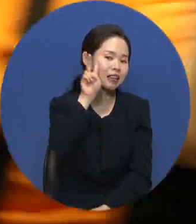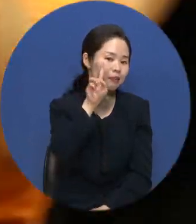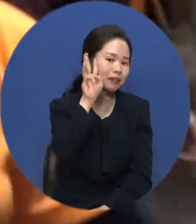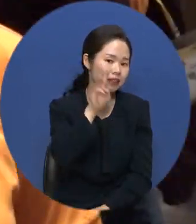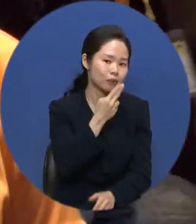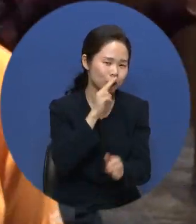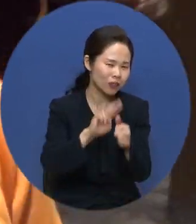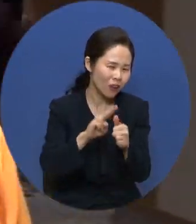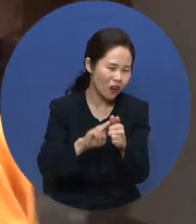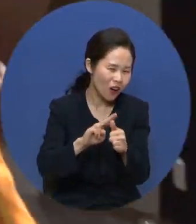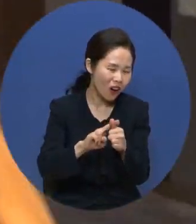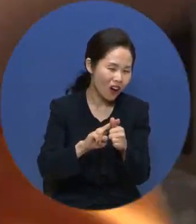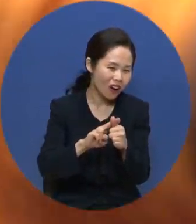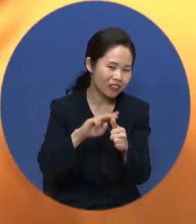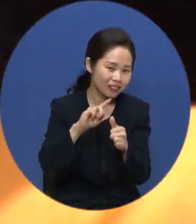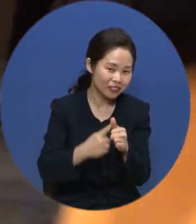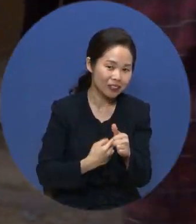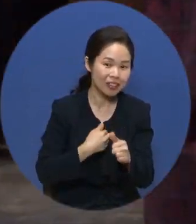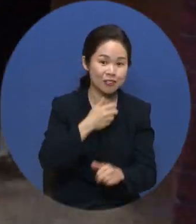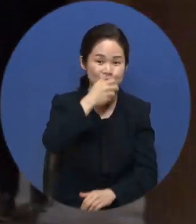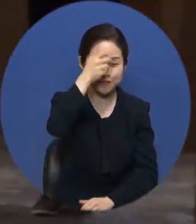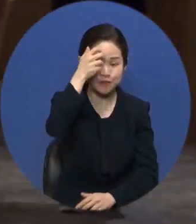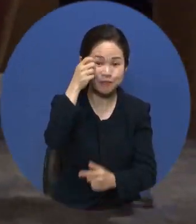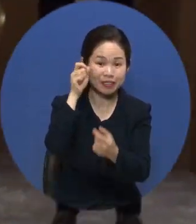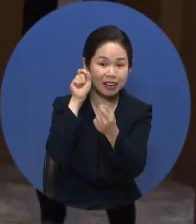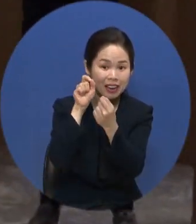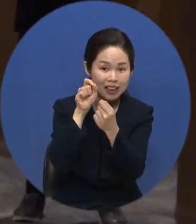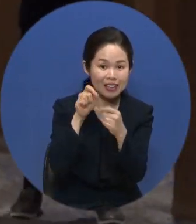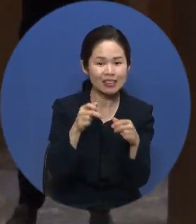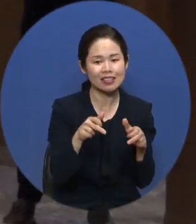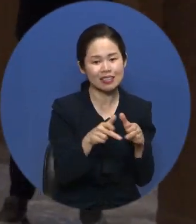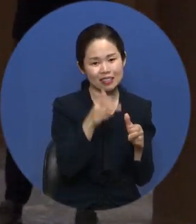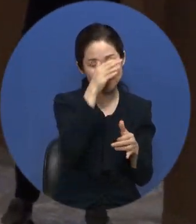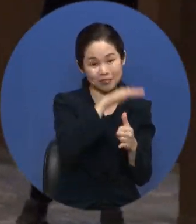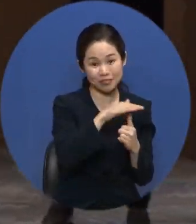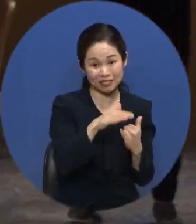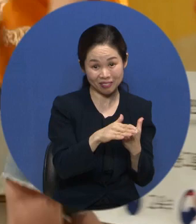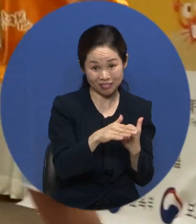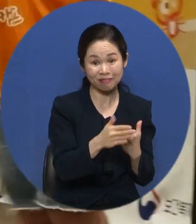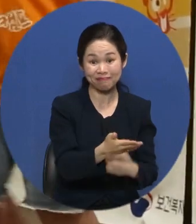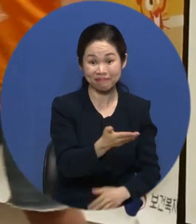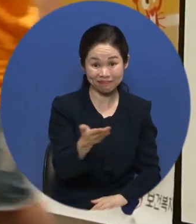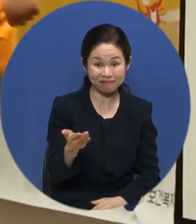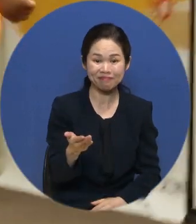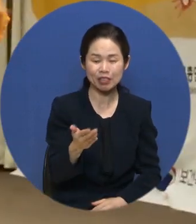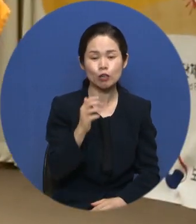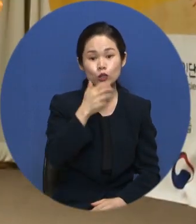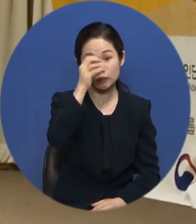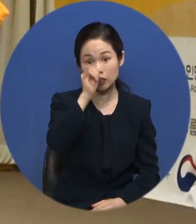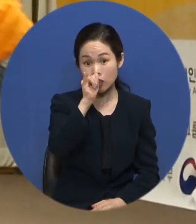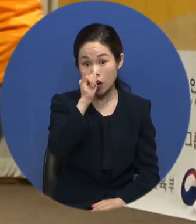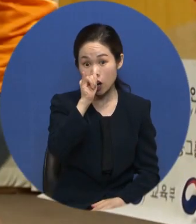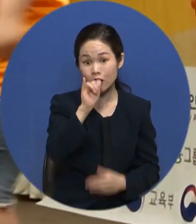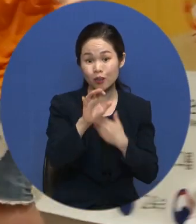도전을 통해 자신의 꿈에 한 발 더 가까워진 장애 청소년들. 꿈을 꿈을